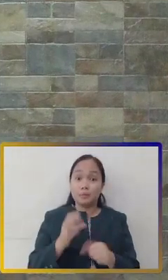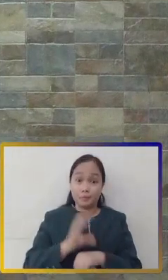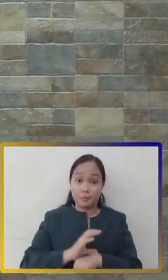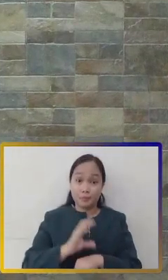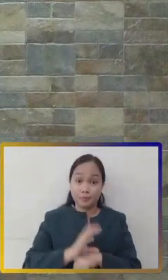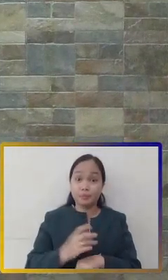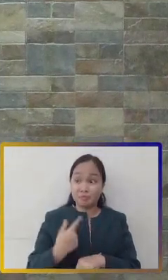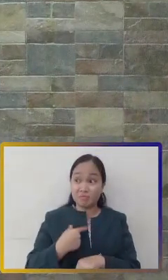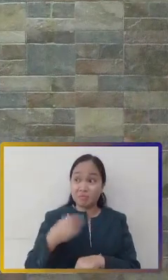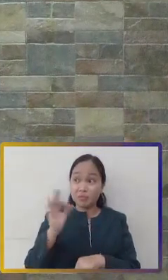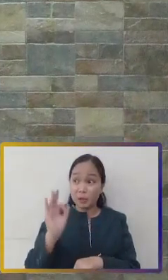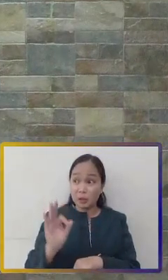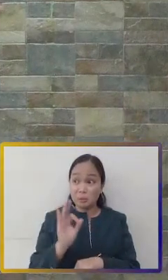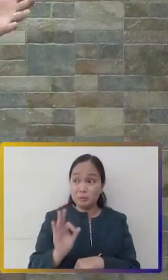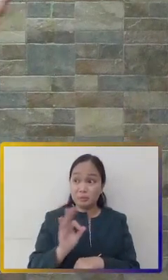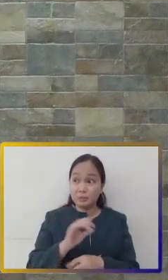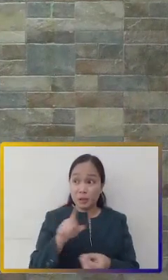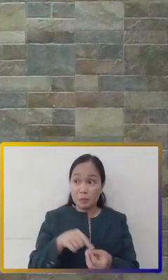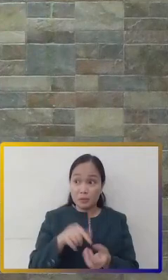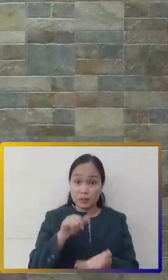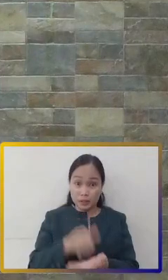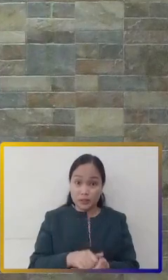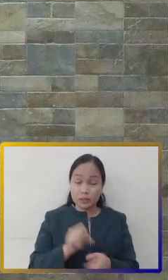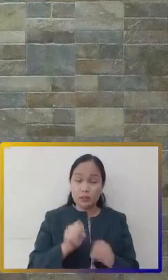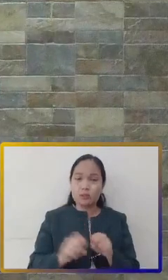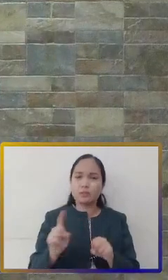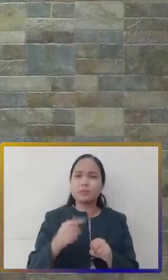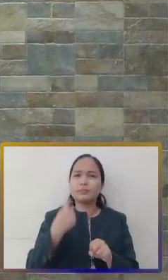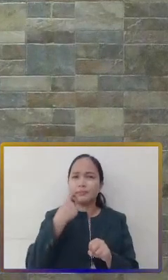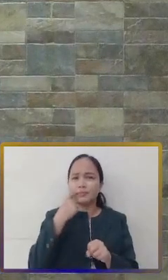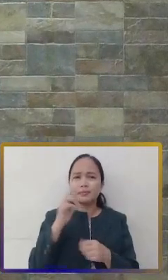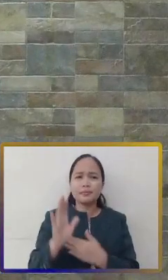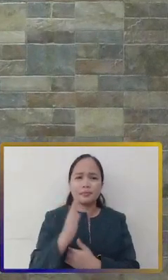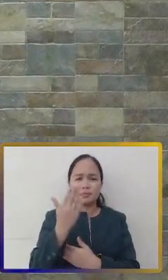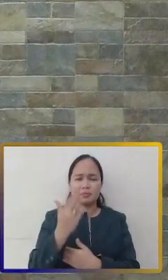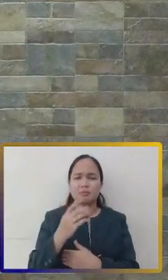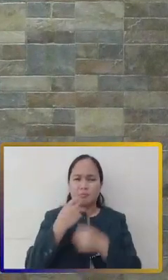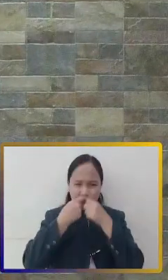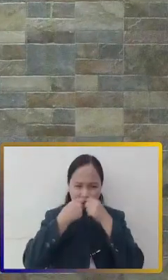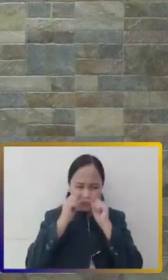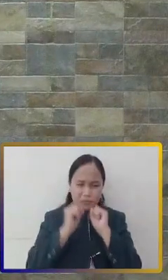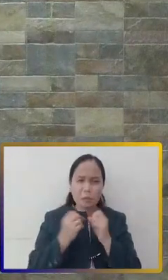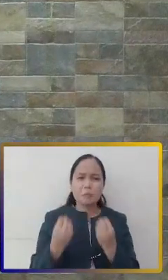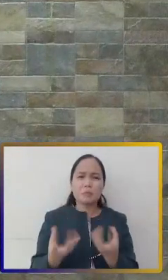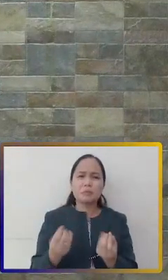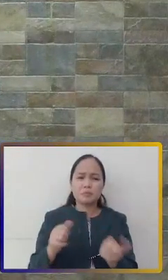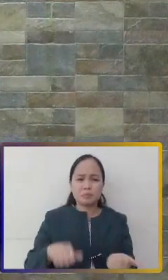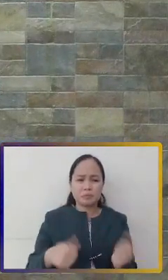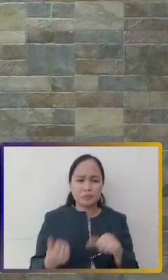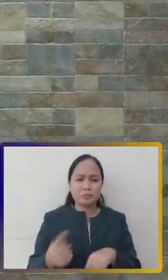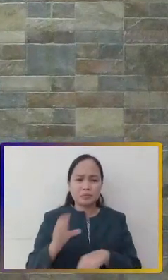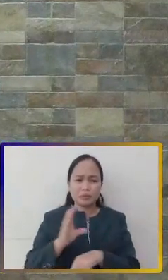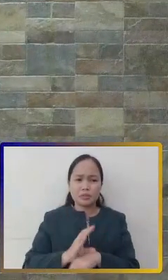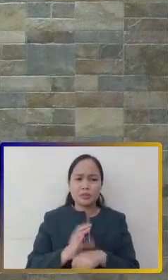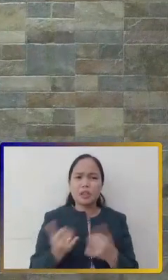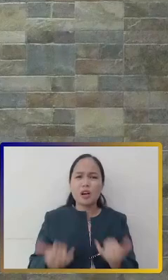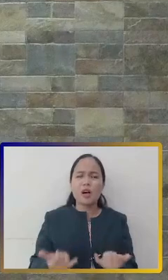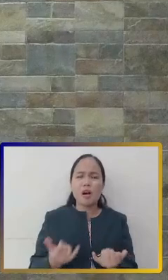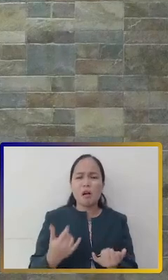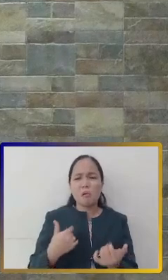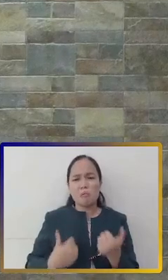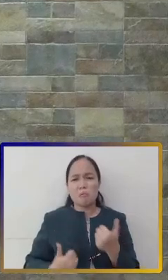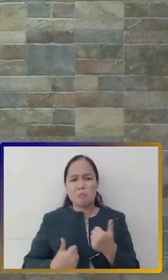ay napagtutuunan ng pansin. Kaya nga sabi ko nga po kaninang umaga, sad to say, maraming mga Baptist churches ngayon ang nagpapagalingan